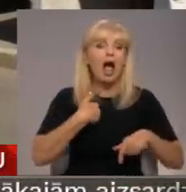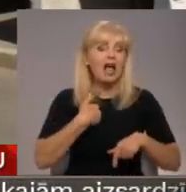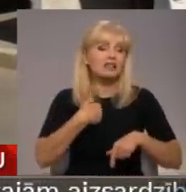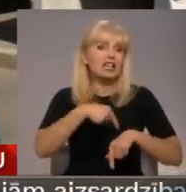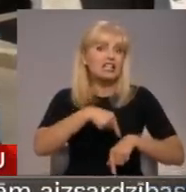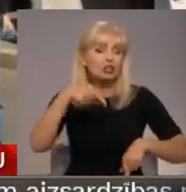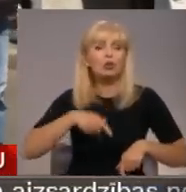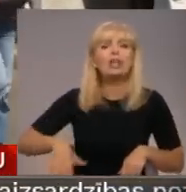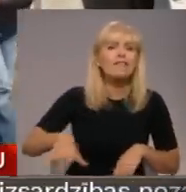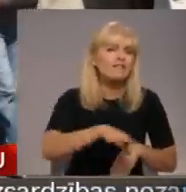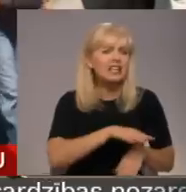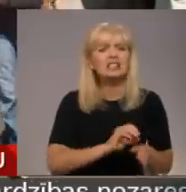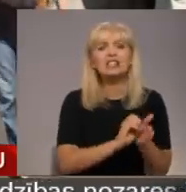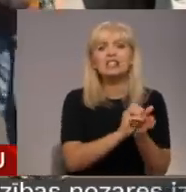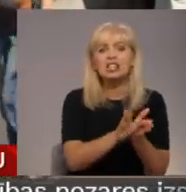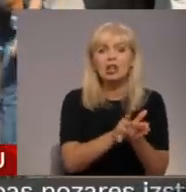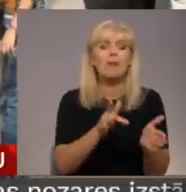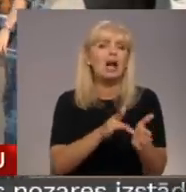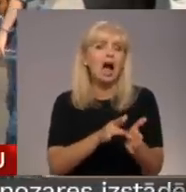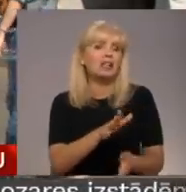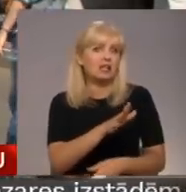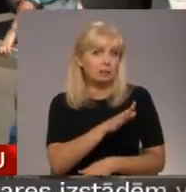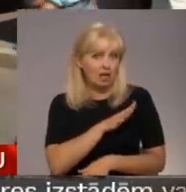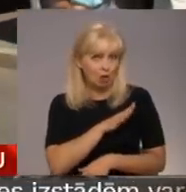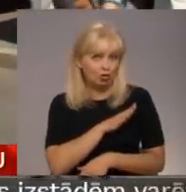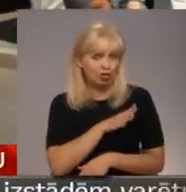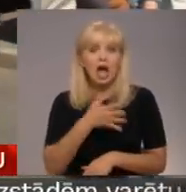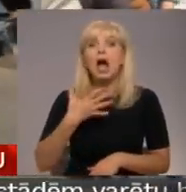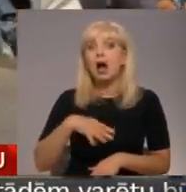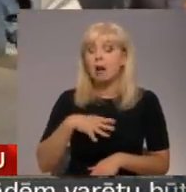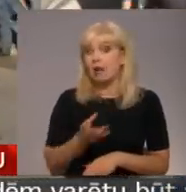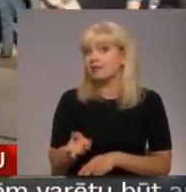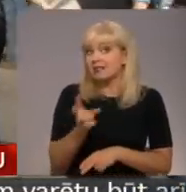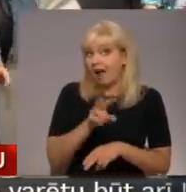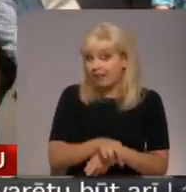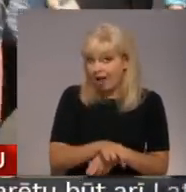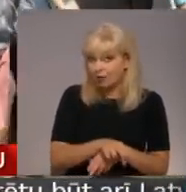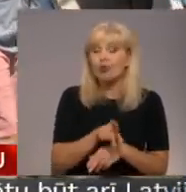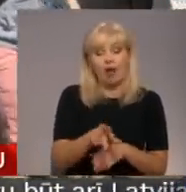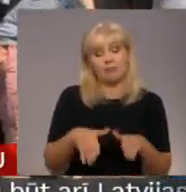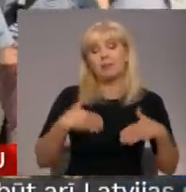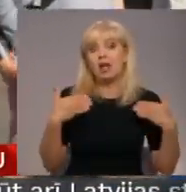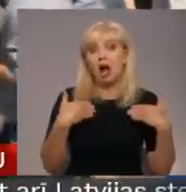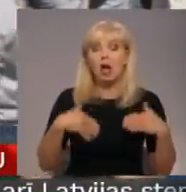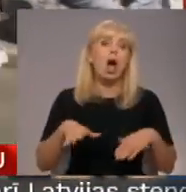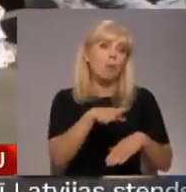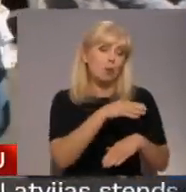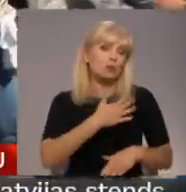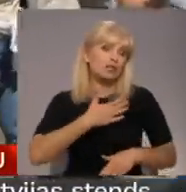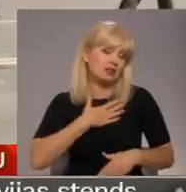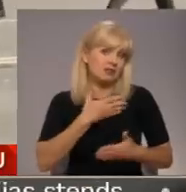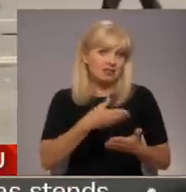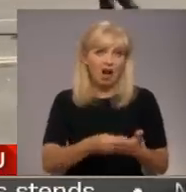izjutusi visas sistēmas, kādas ir bijušas. Tāpēc es atnācu ar prieku, ka mums ir sava